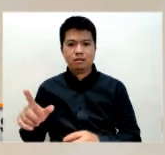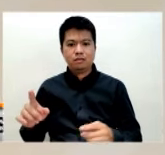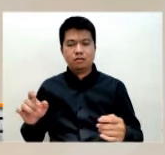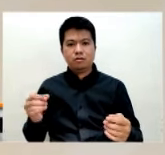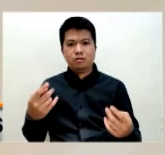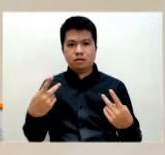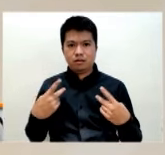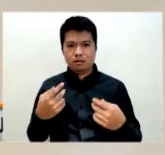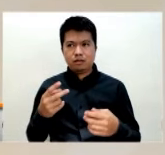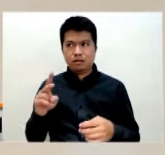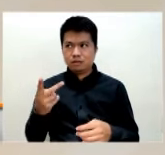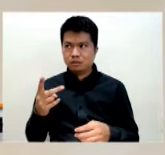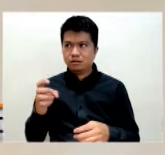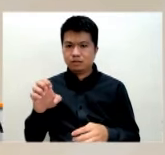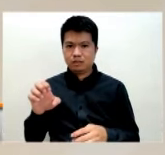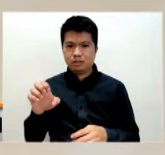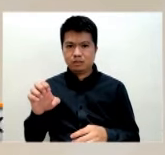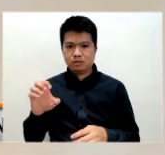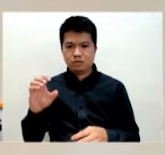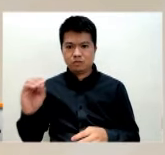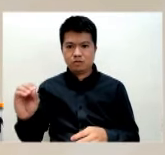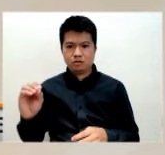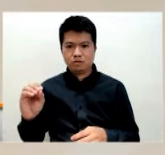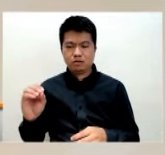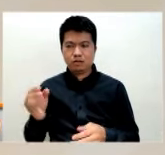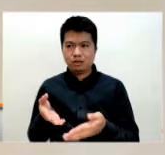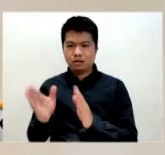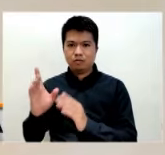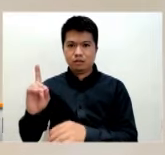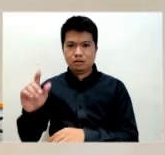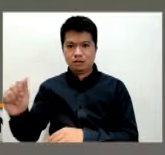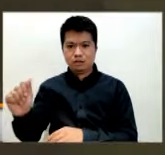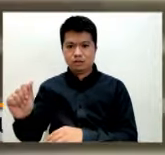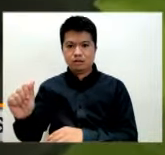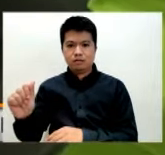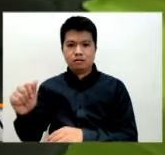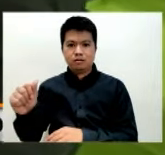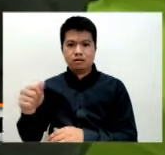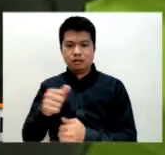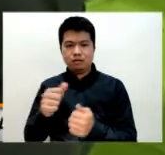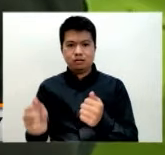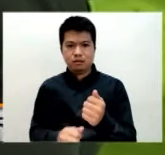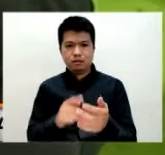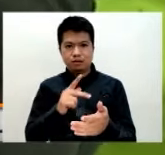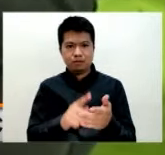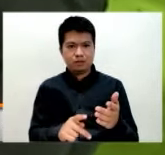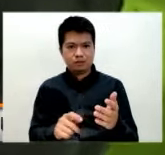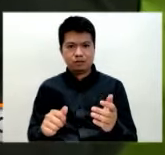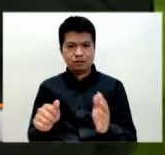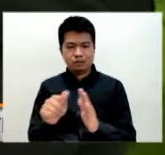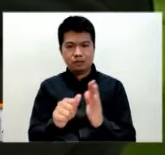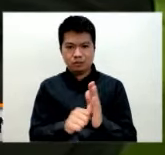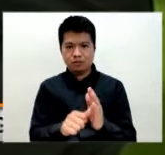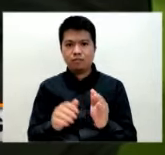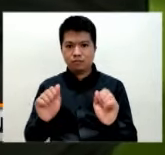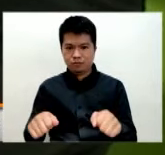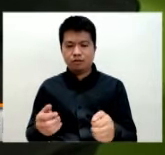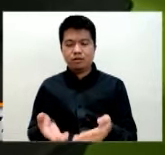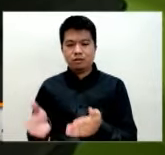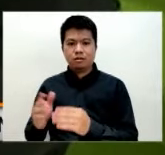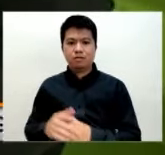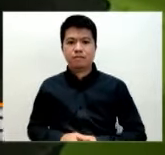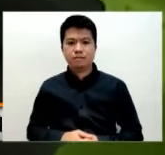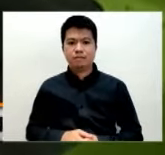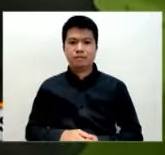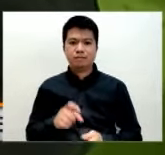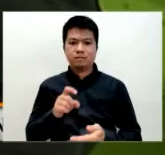na i-allow ang DA to do this. Kasi under Price Act, pwede naman. Tinatayang gagastos ang gobyerno ng hanggang 1.5